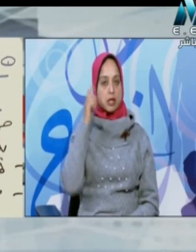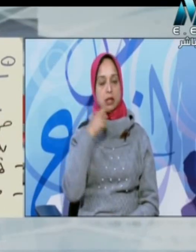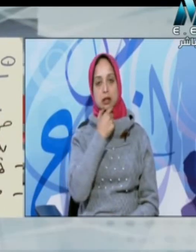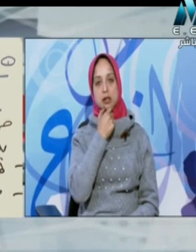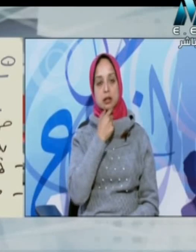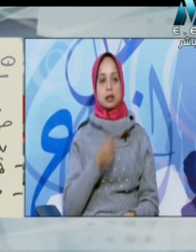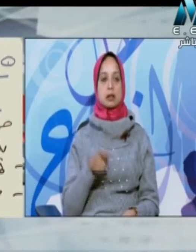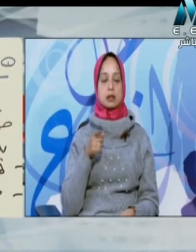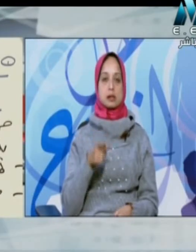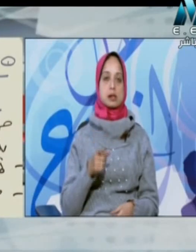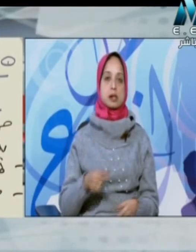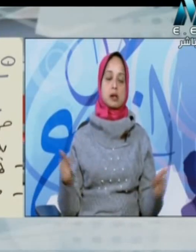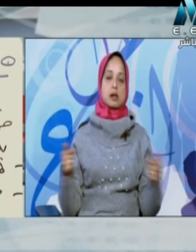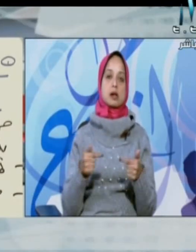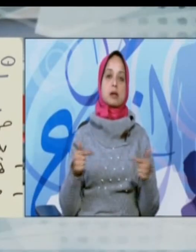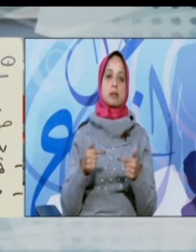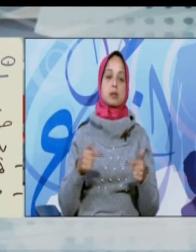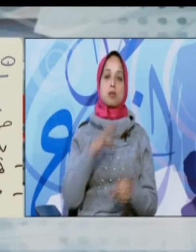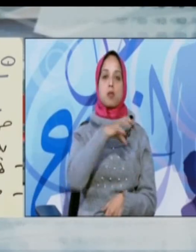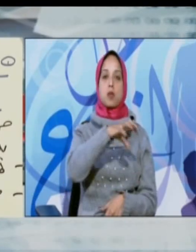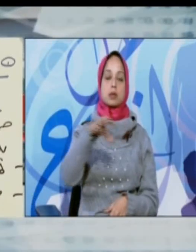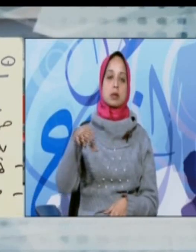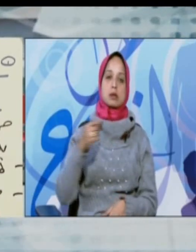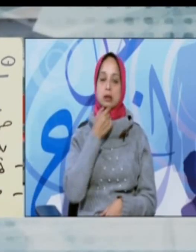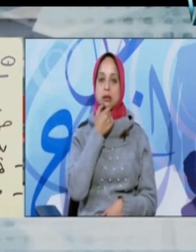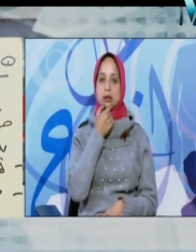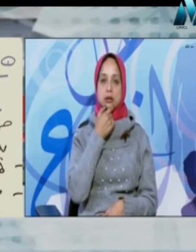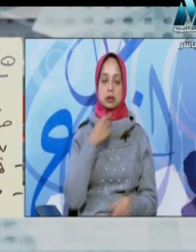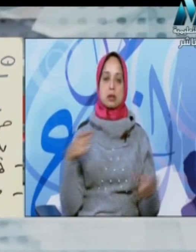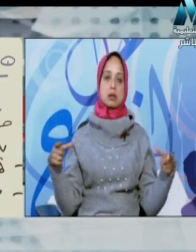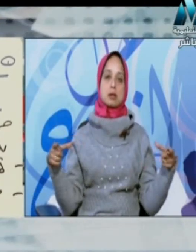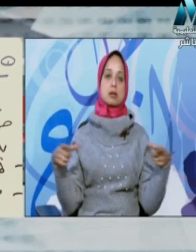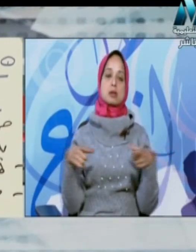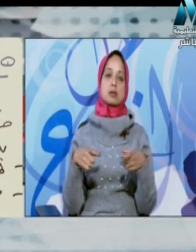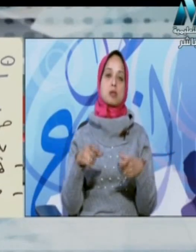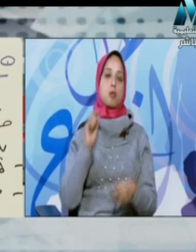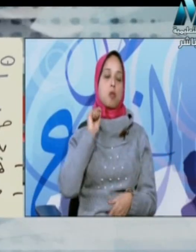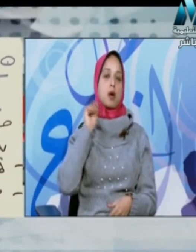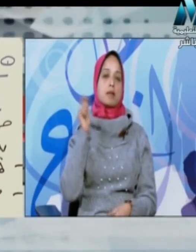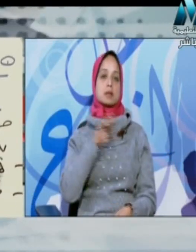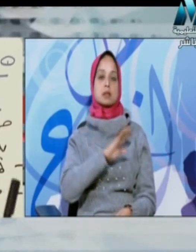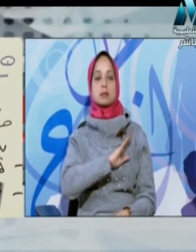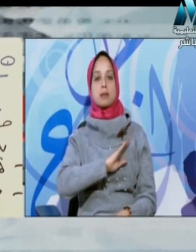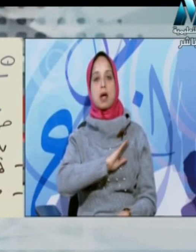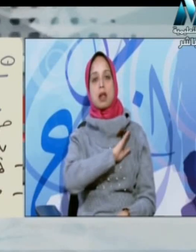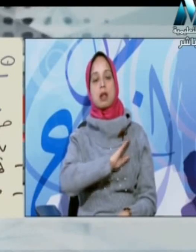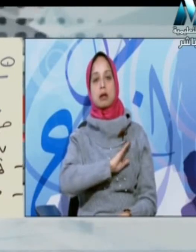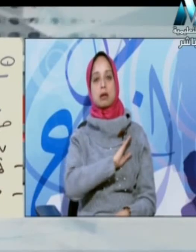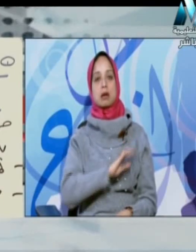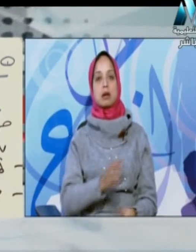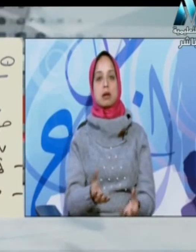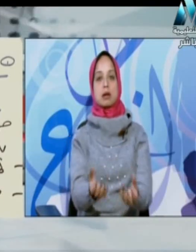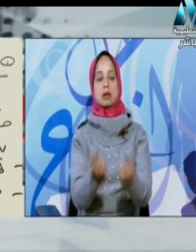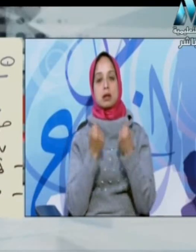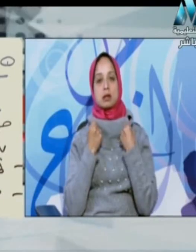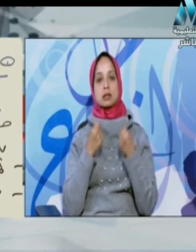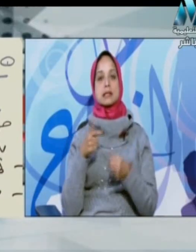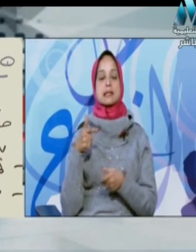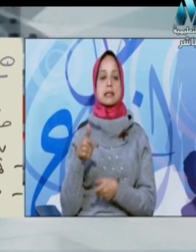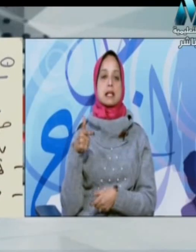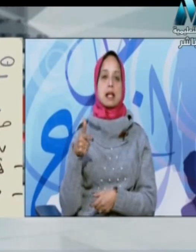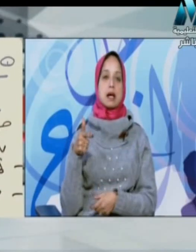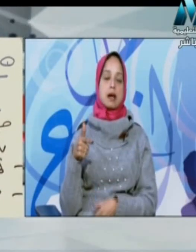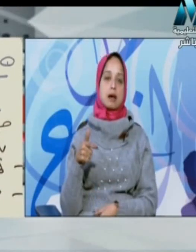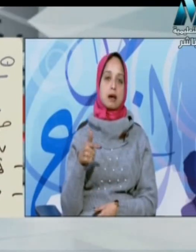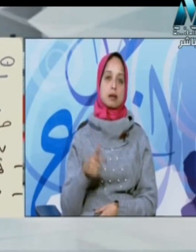بمهاجمة إيه معسكرات الإنجليز، حصرت إنجلترا محافظة الإسماعيلية وطلبت نزع سلاح بلوكات النظام، هادوا